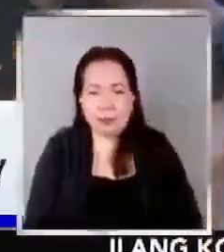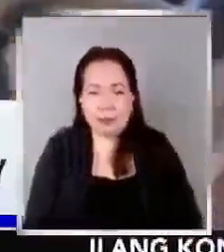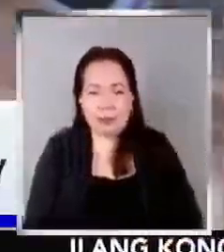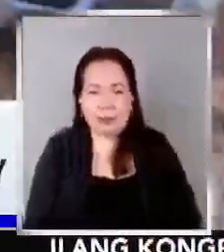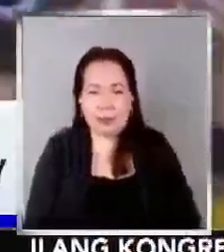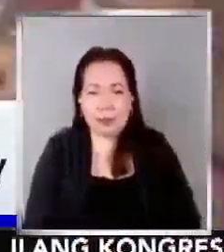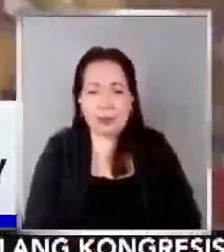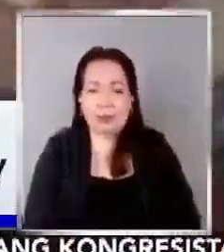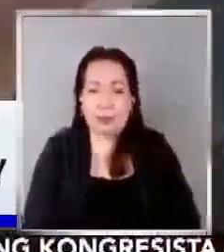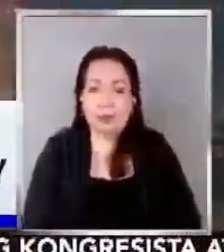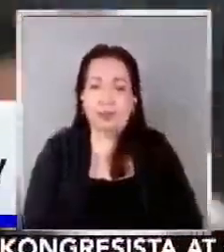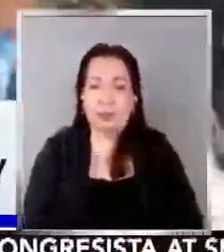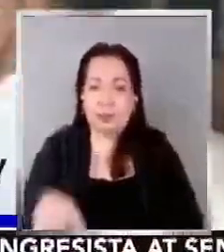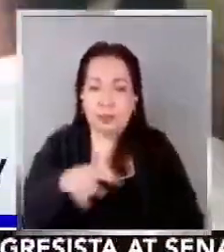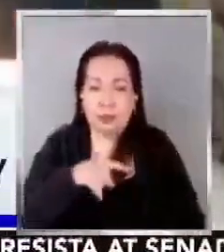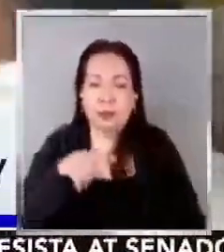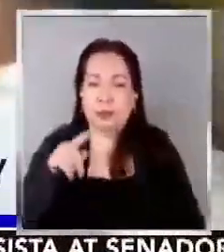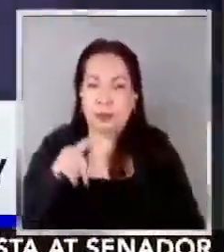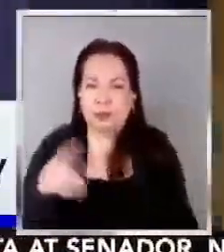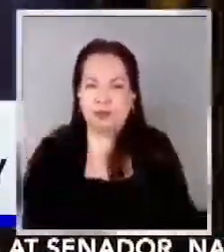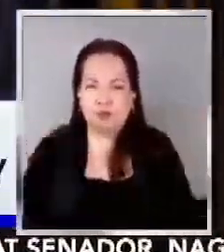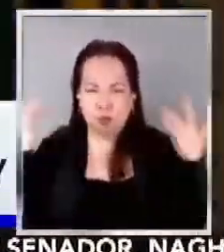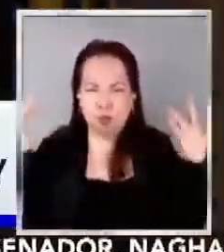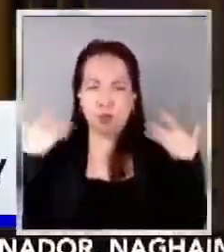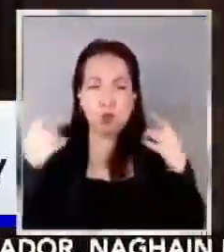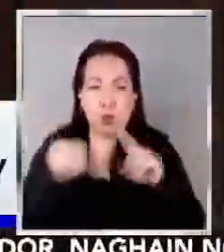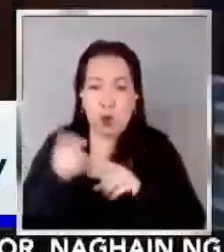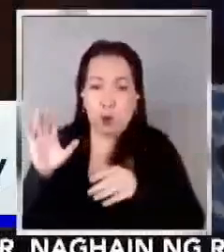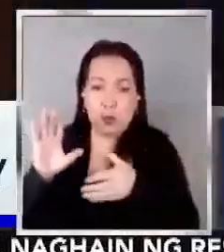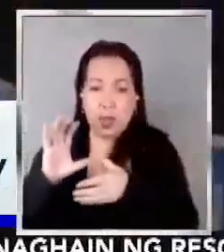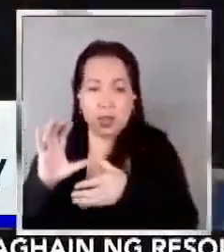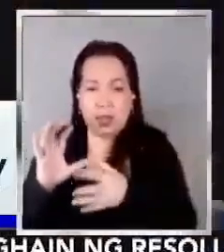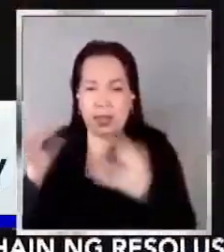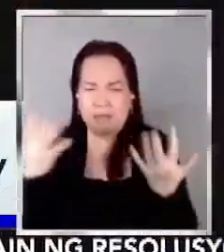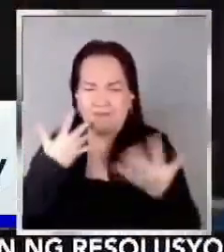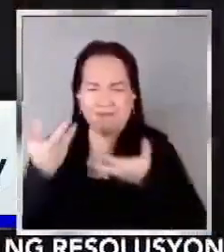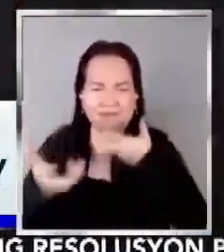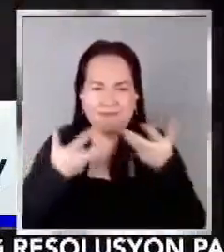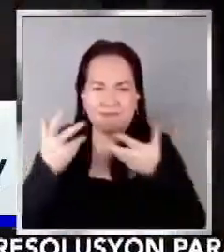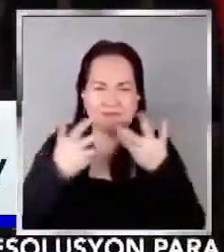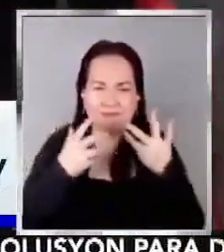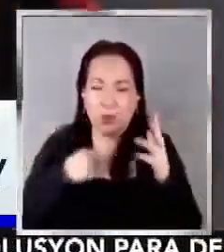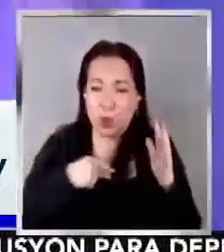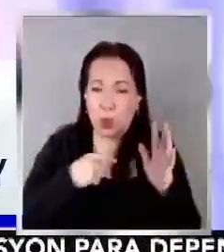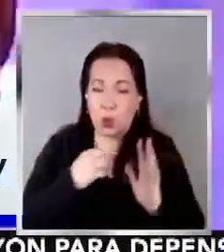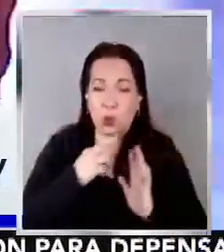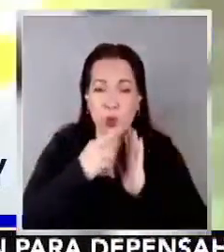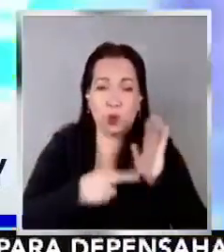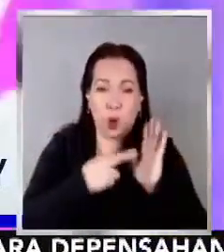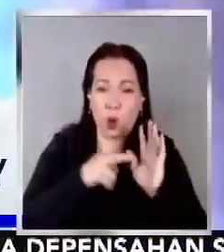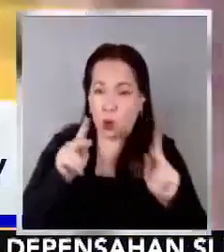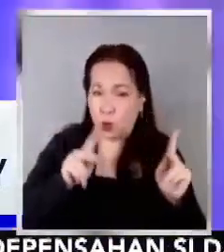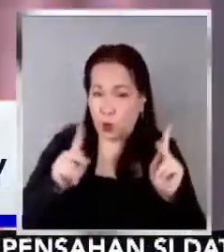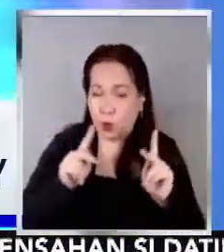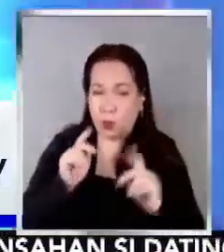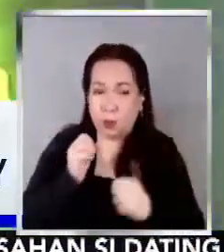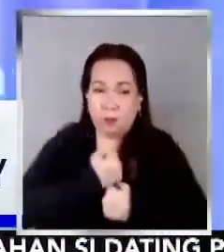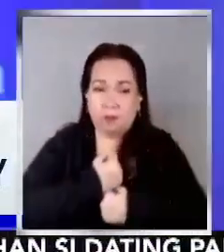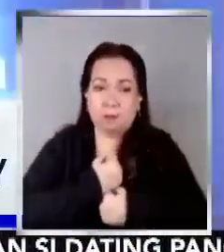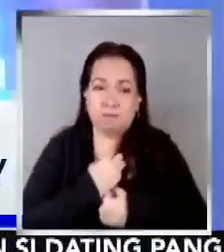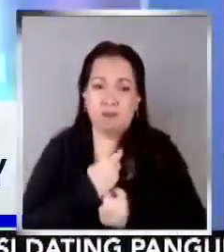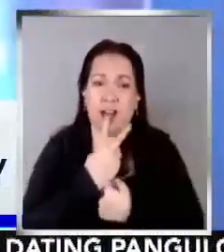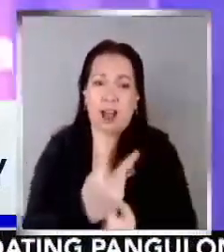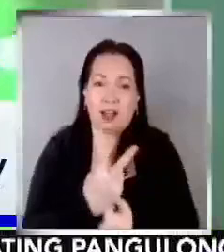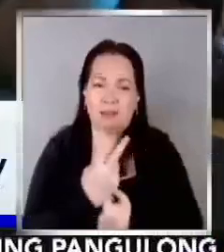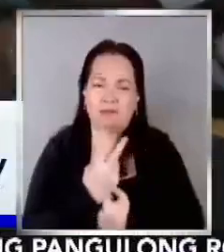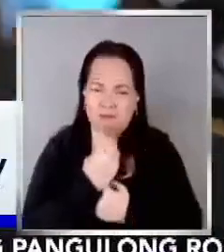Tumagundong ang hiyawa ng mga kapusong Zamboangueño nang makisaya ang main cast ng Voltes 5 Legacy sa Kapuso Mall Show sa